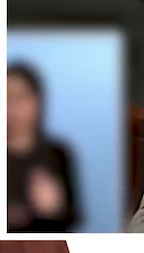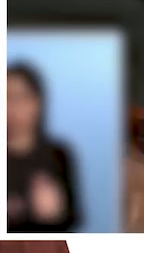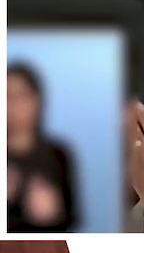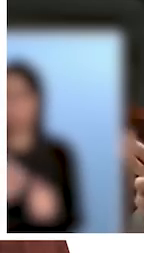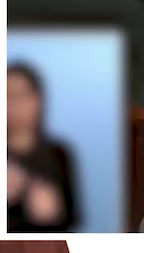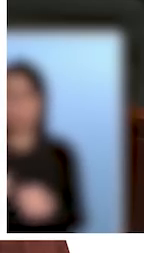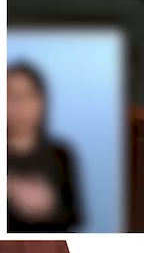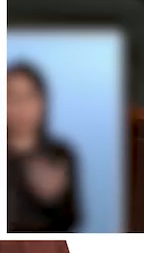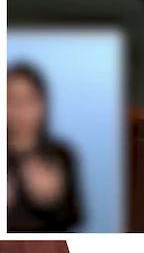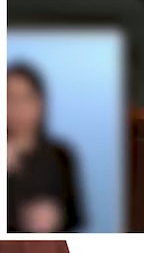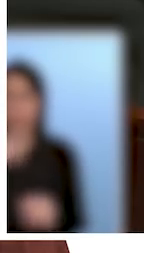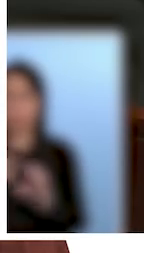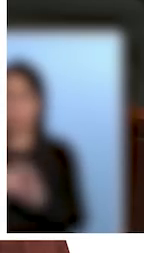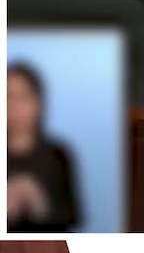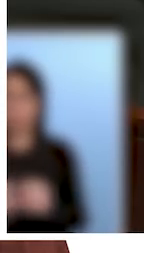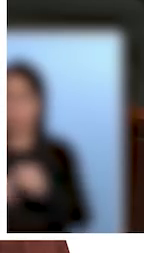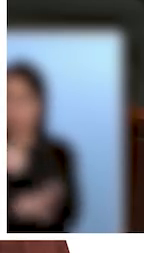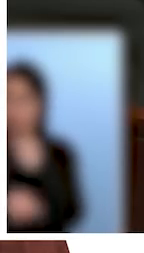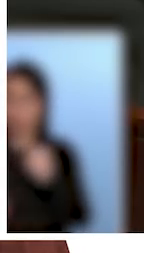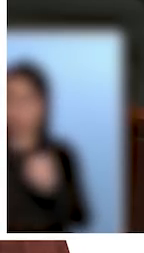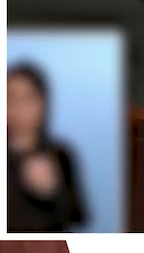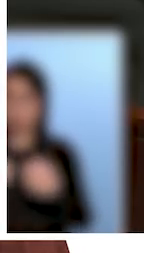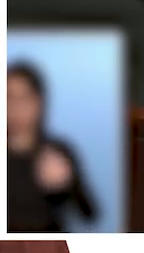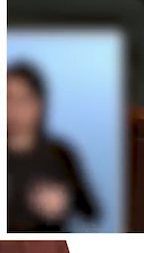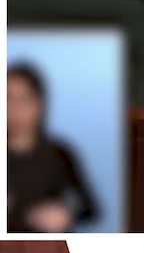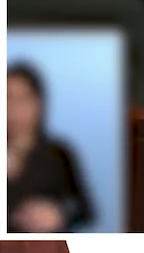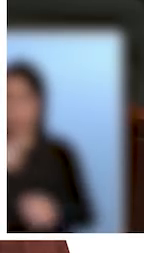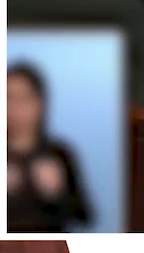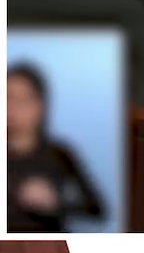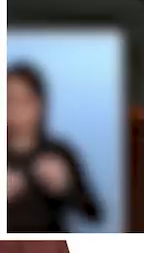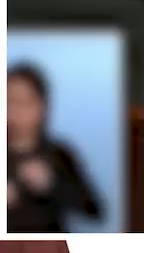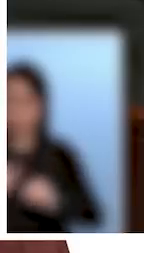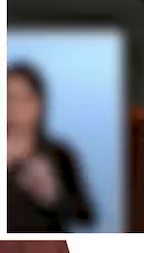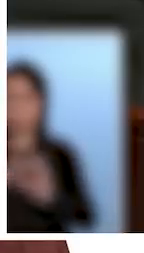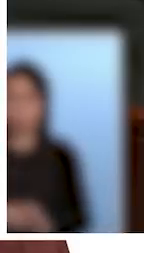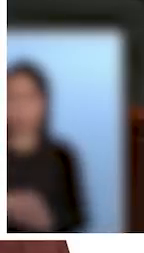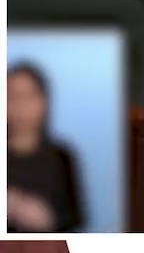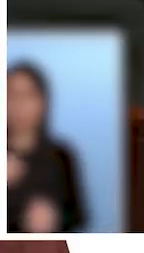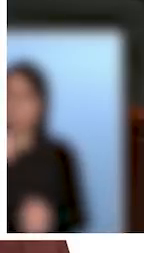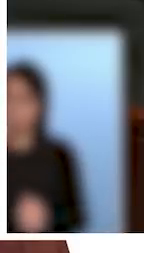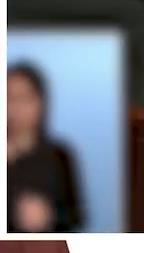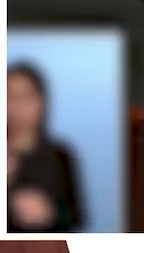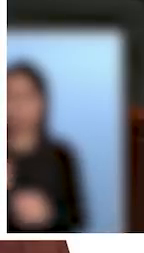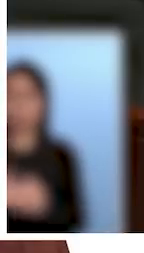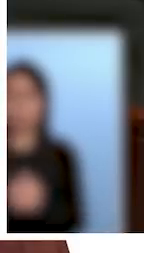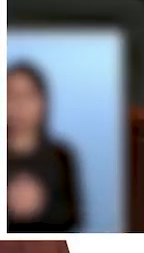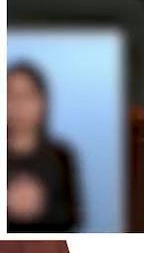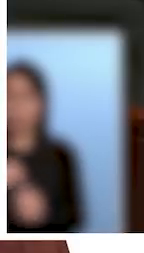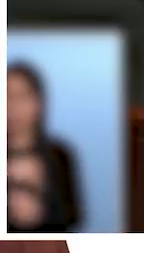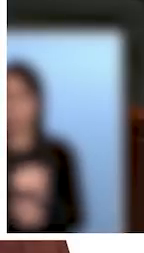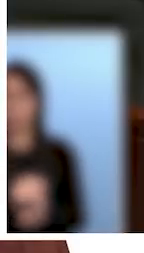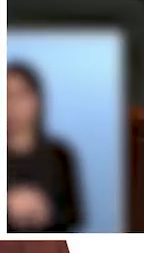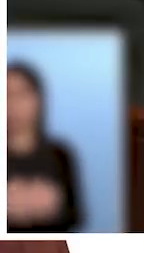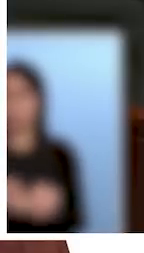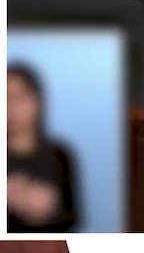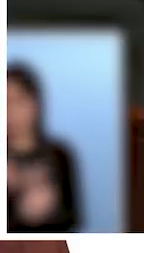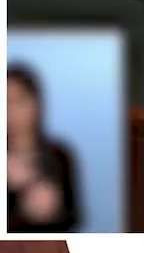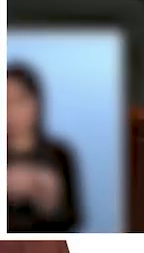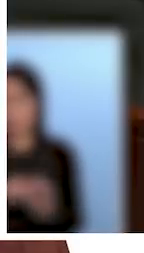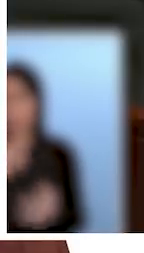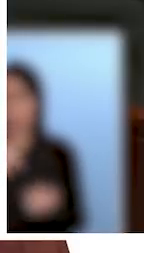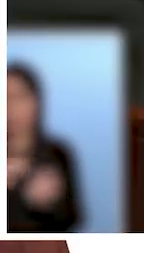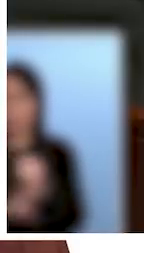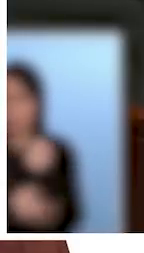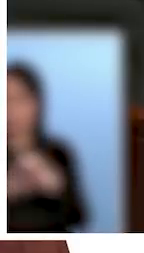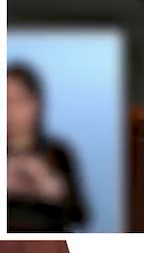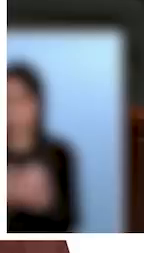判案，只不過係對法官嘅行為操守有投訴咧，係可以經過佢哋當地嘅司法機構處理咗，如果都唔滿